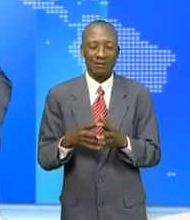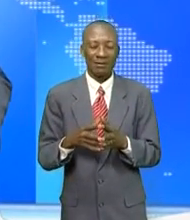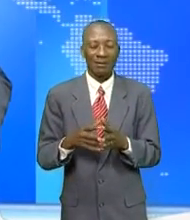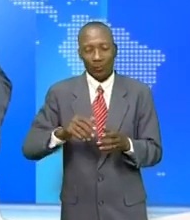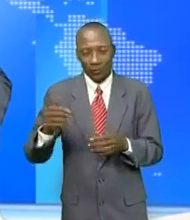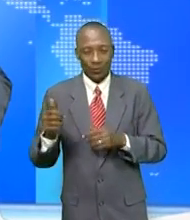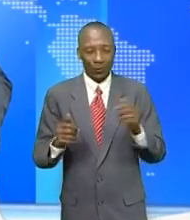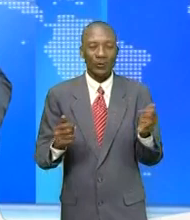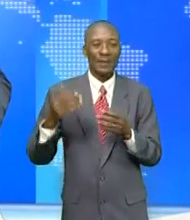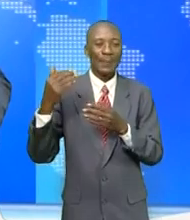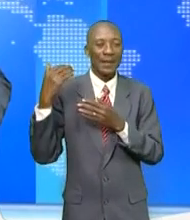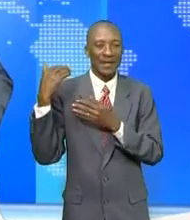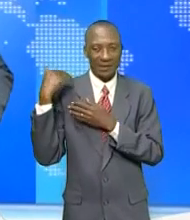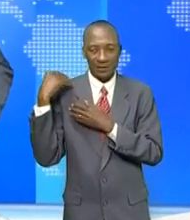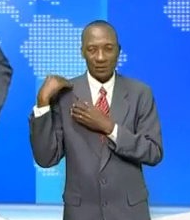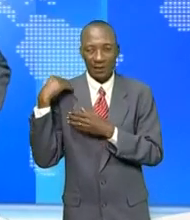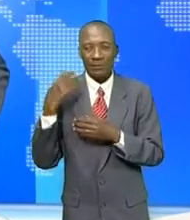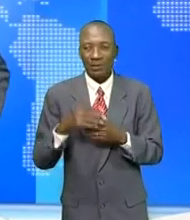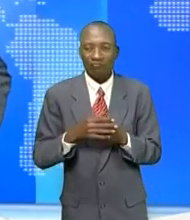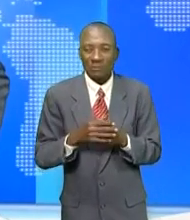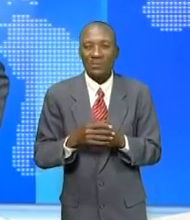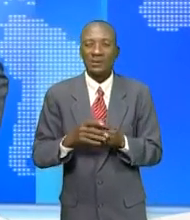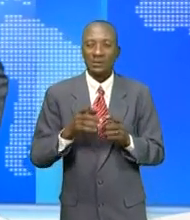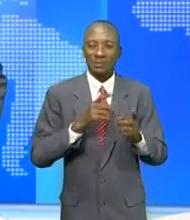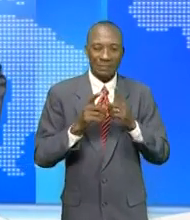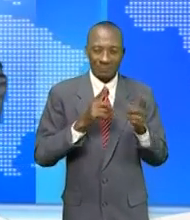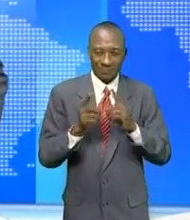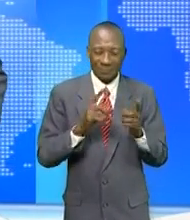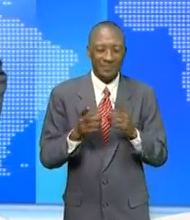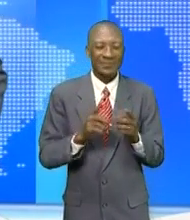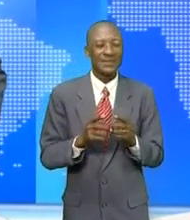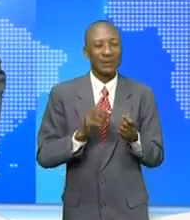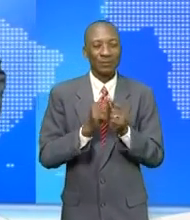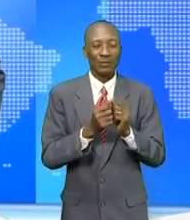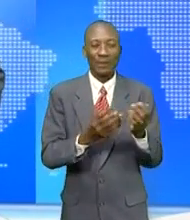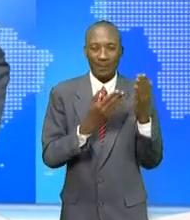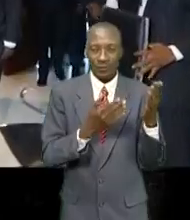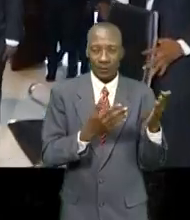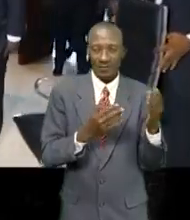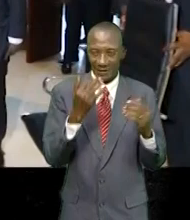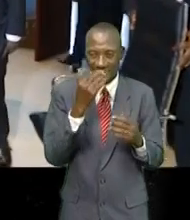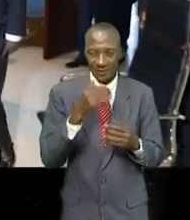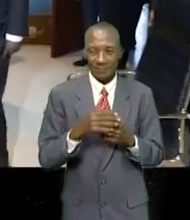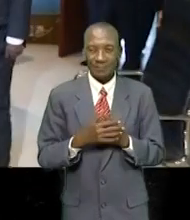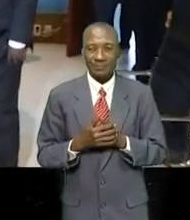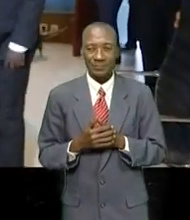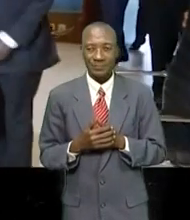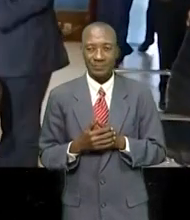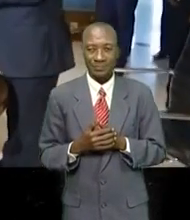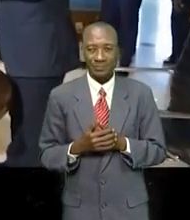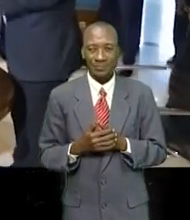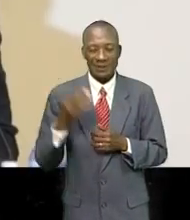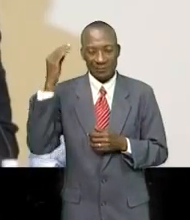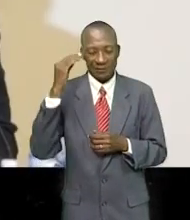patronats congolais de la Fédération des entreprises du Congo. Sandra Nyangi Tabou nous en dit un peu plus dans ses reportages. C'est un ministre de